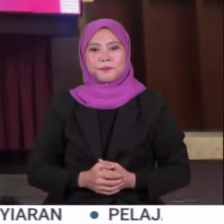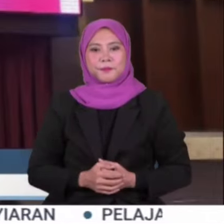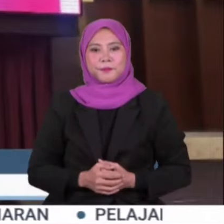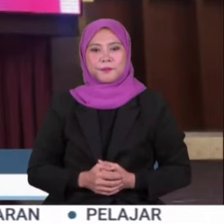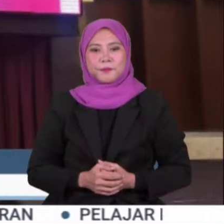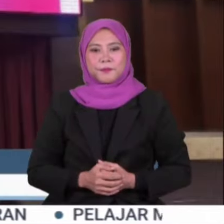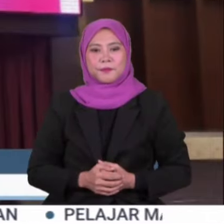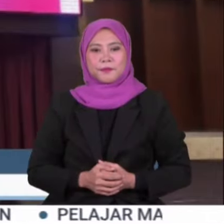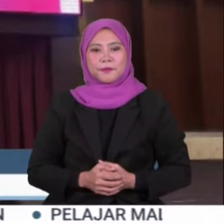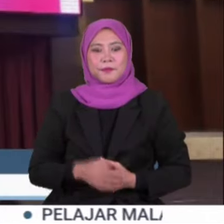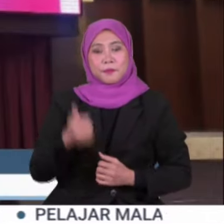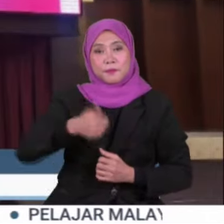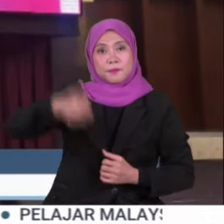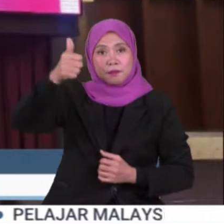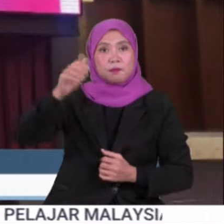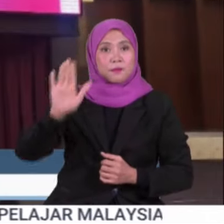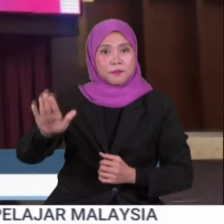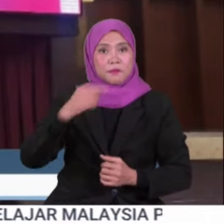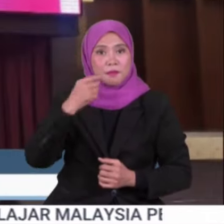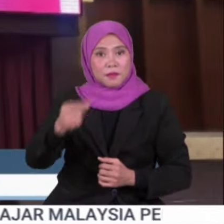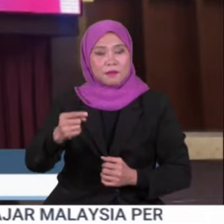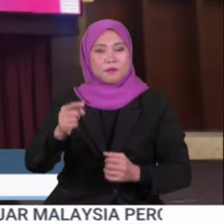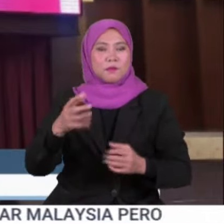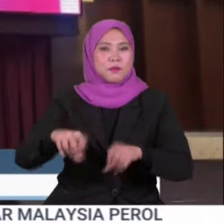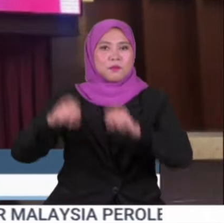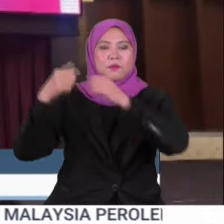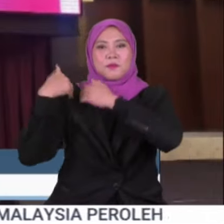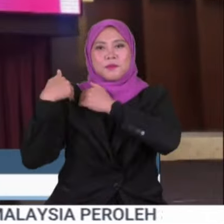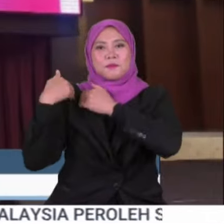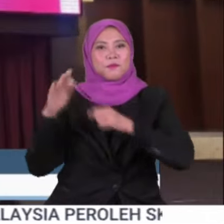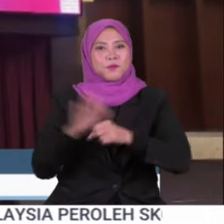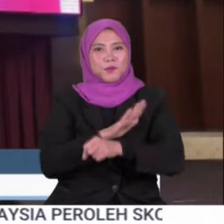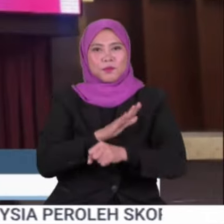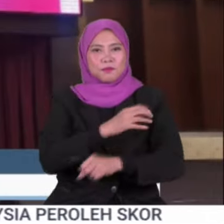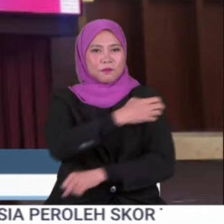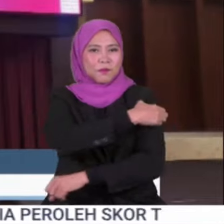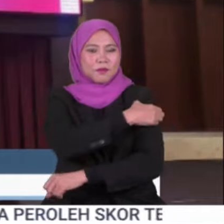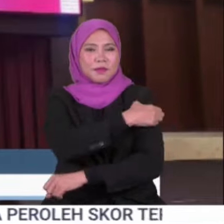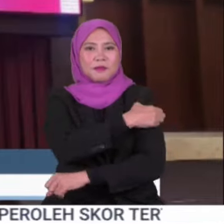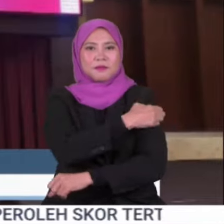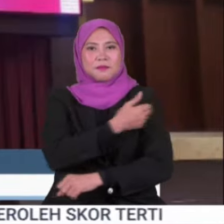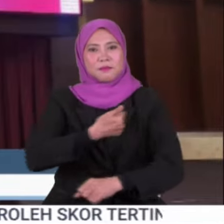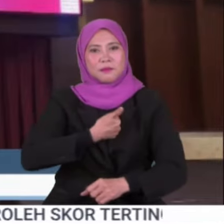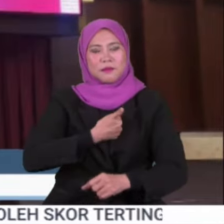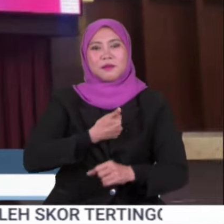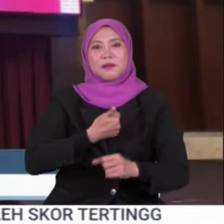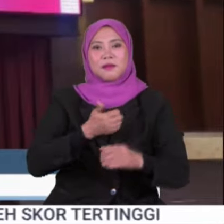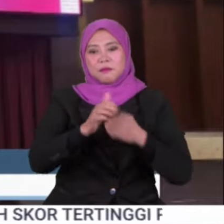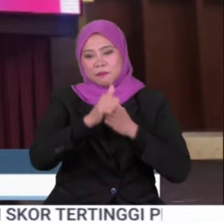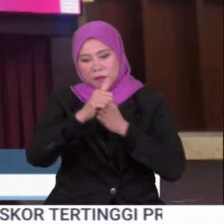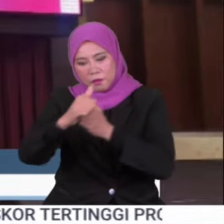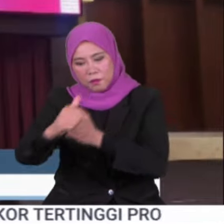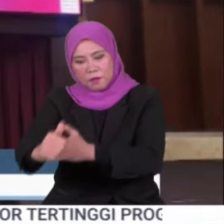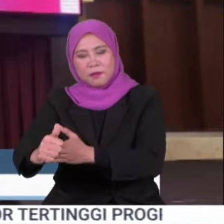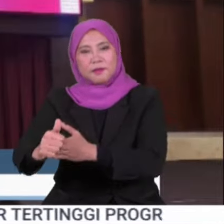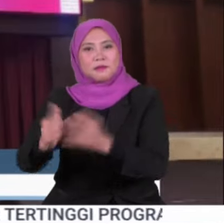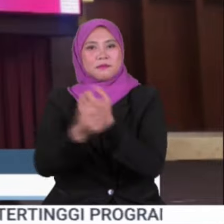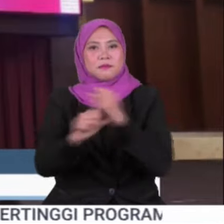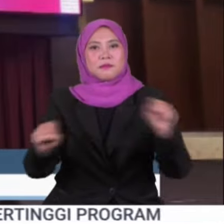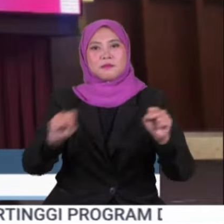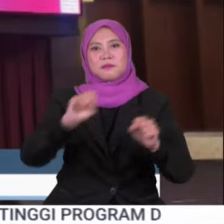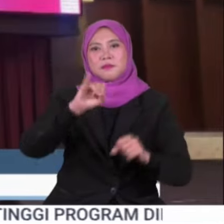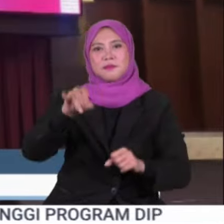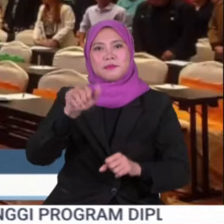Menurut John, pihak industri juga bertanggungjawab sepenuhnya dalam melaksanakan penguatkuasaan kendiri berasaskan panduan yang telah disediakan oleh